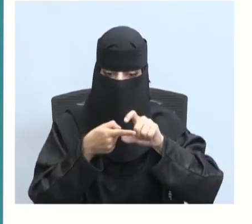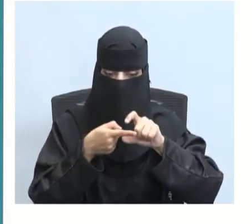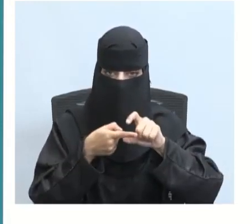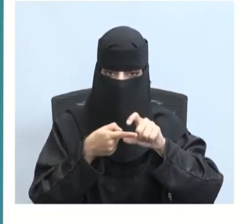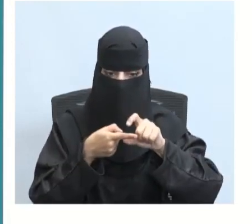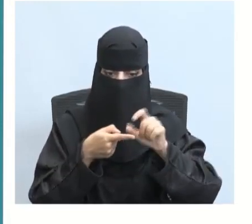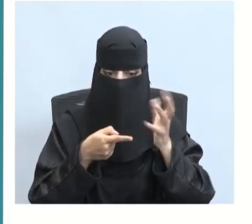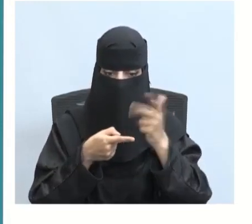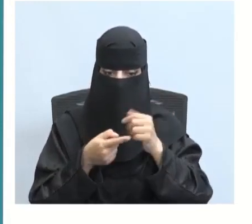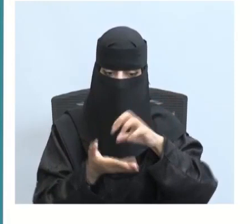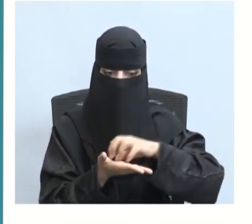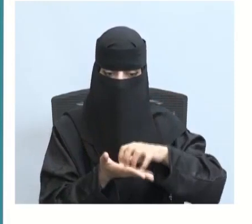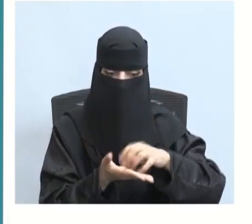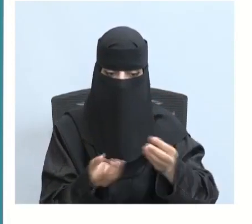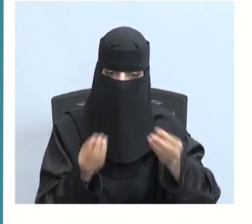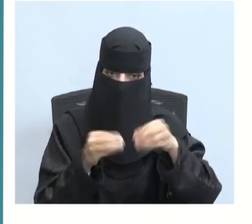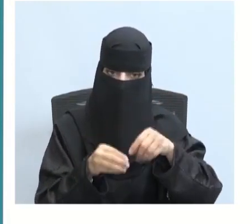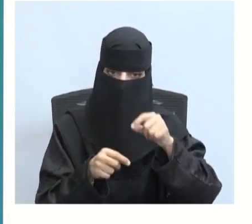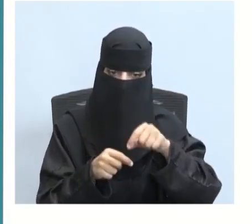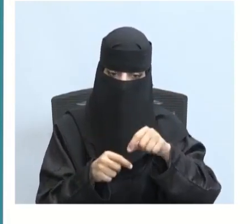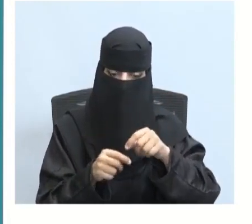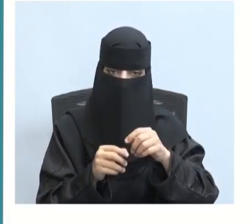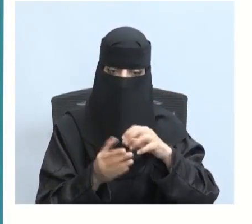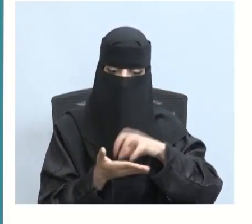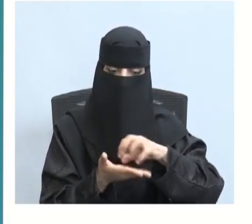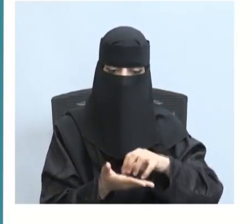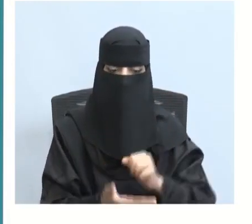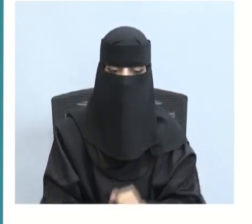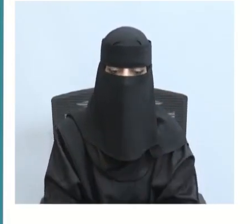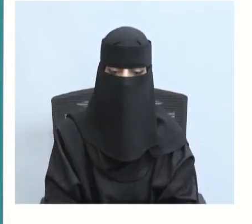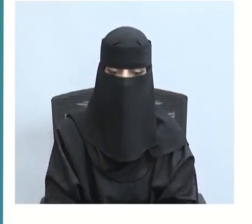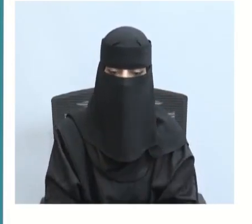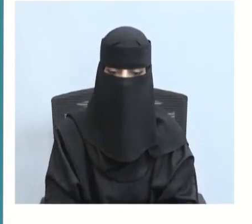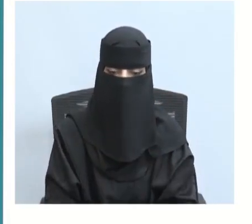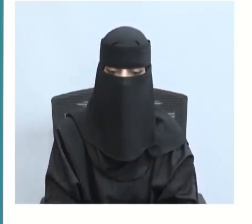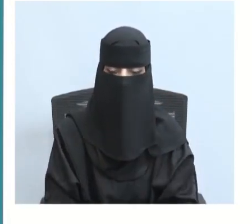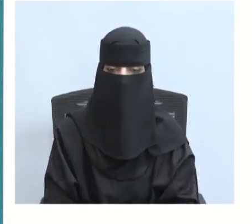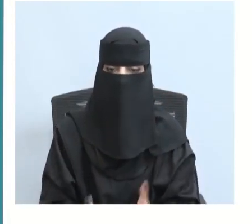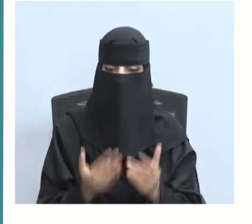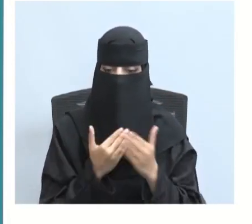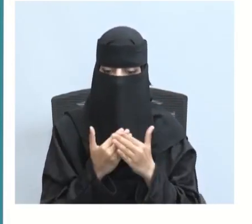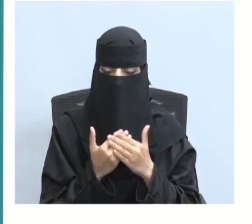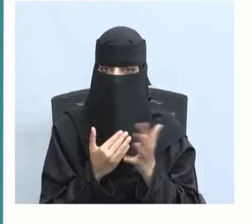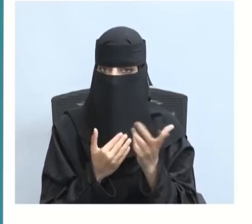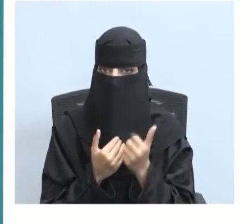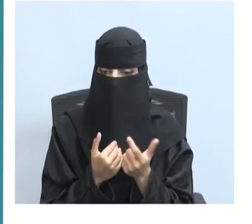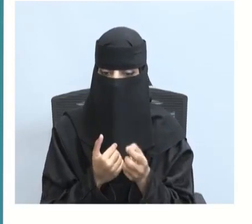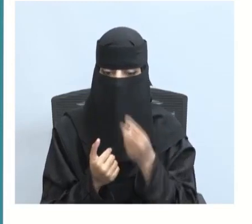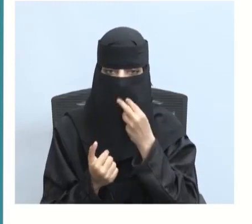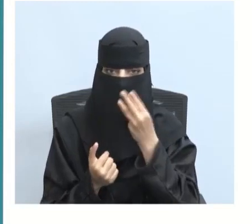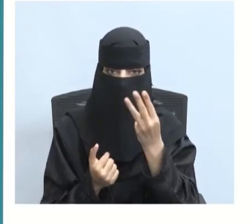او قسمه عدد المنازل المزوده من المنشاه المطلوبه كم